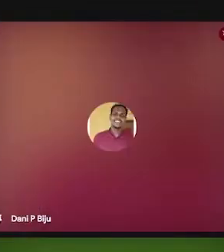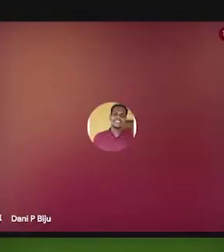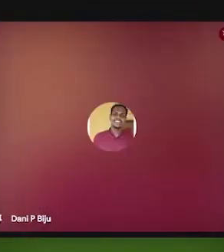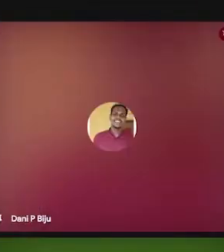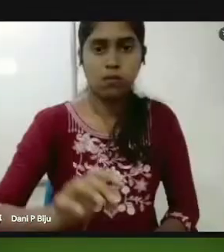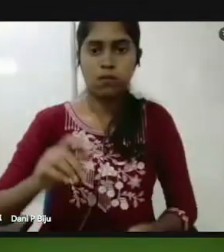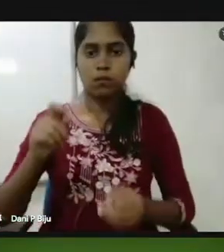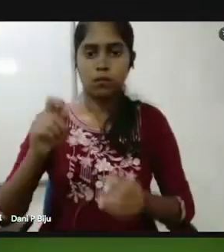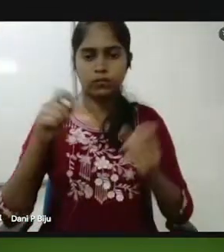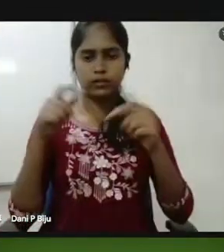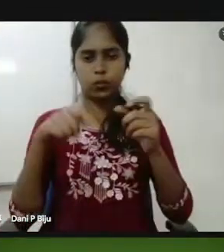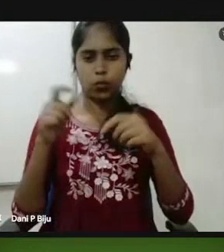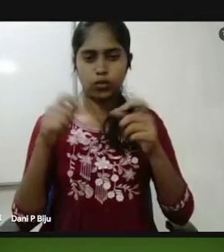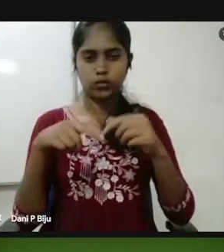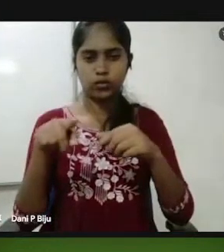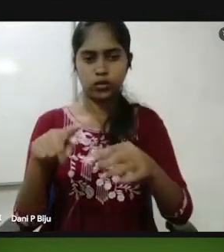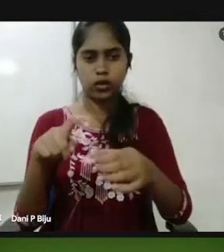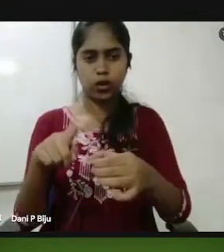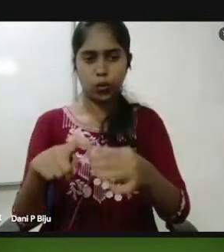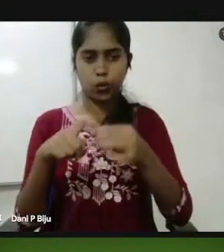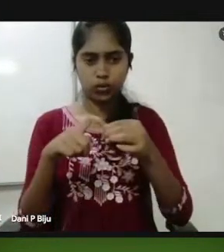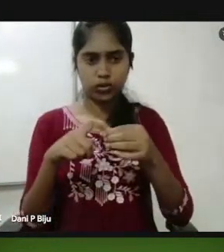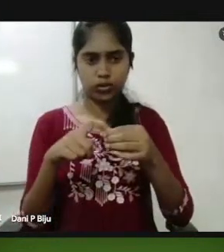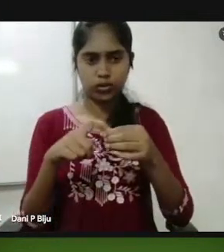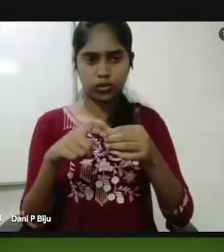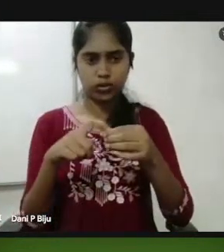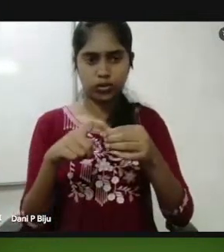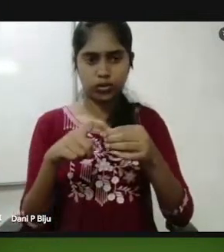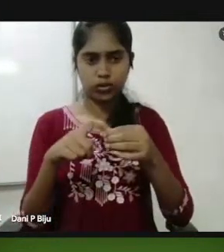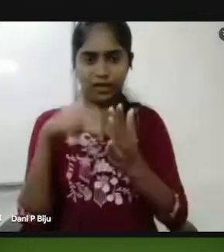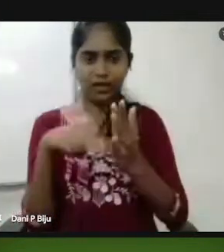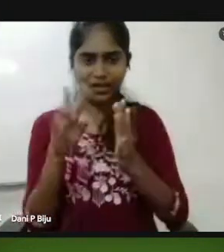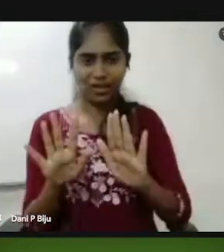ചാറ്റ് ബോക്സിലുള്ള ചോദ്യം ഇപ്പം ആൻസർ ചെയ്യുന്നതാണ്. ചോദ്യം വായിക്കാം.